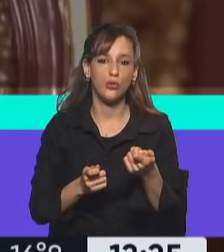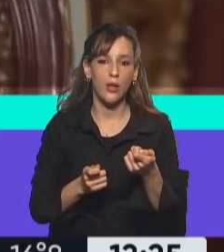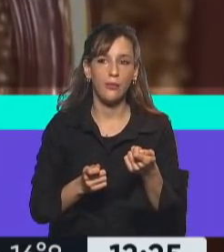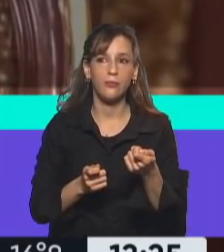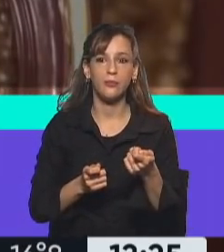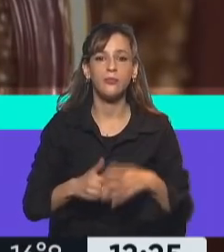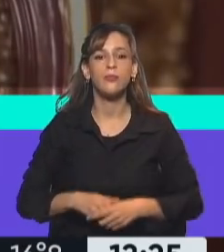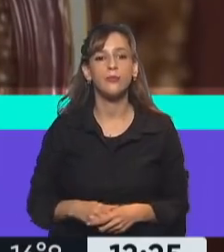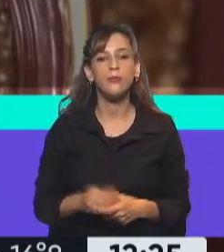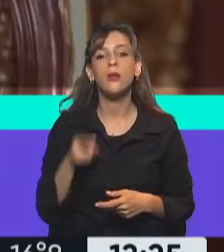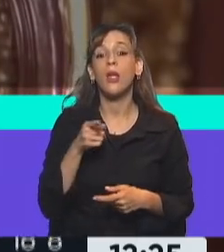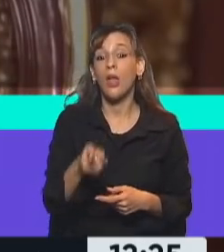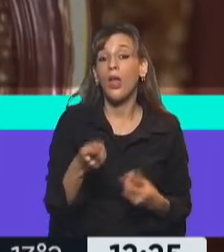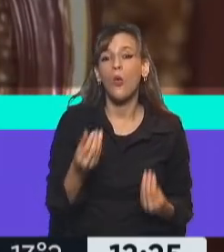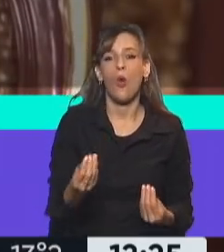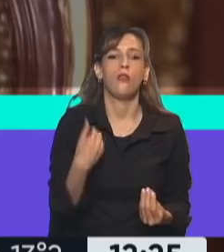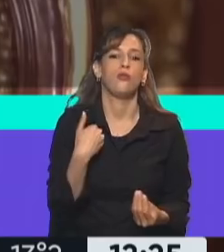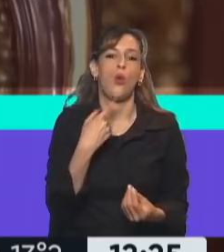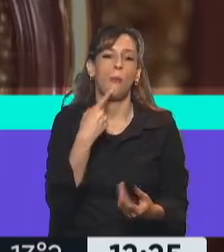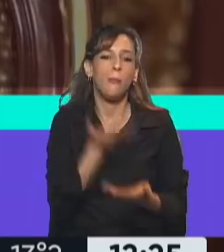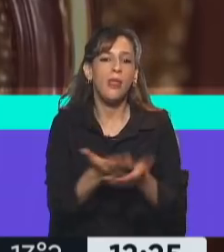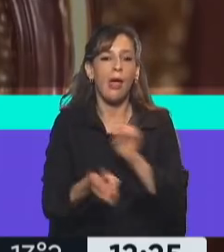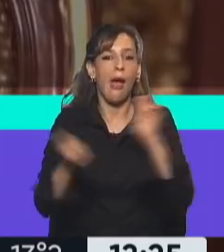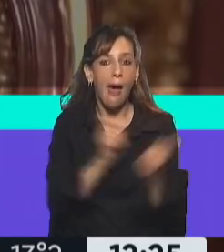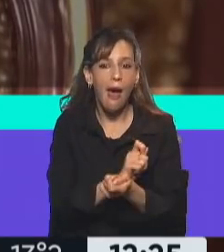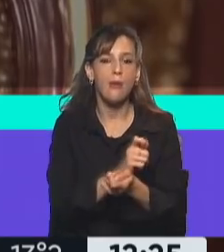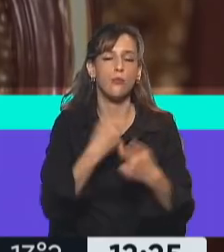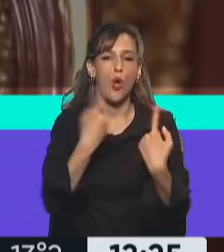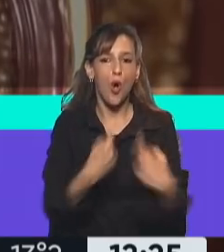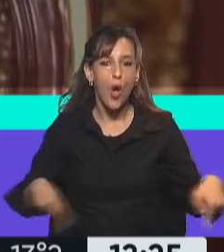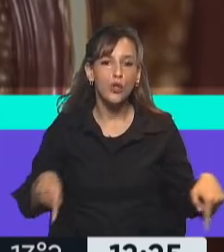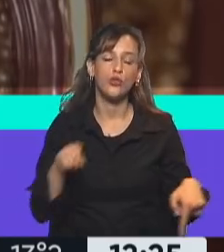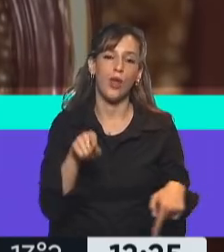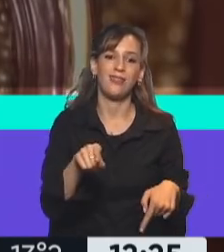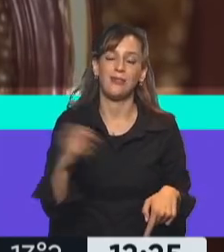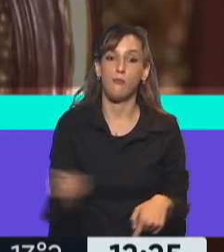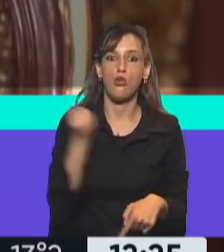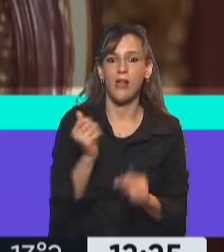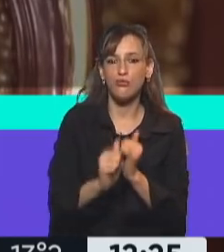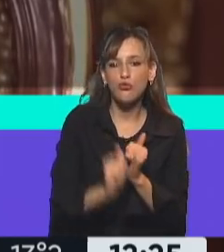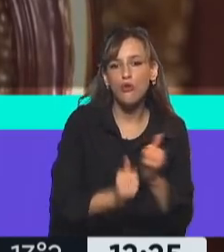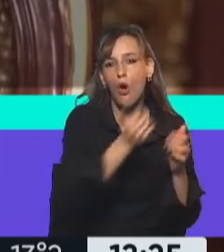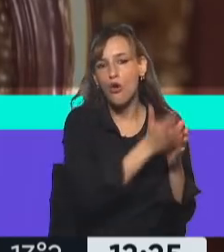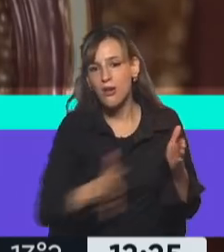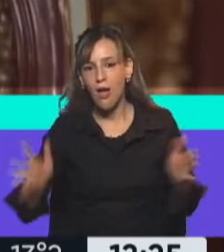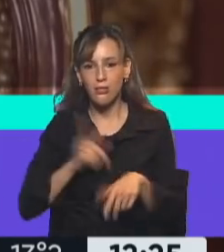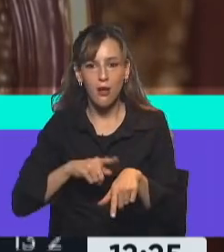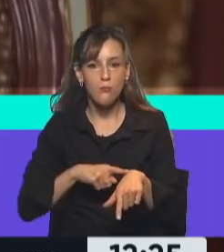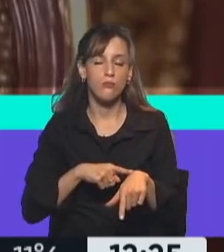пояснював. Дивіться, коли ви говорите про ті чи інші зміни, і вони можуть бути